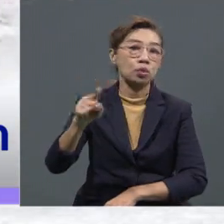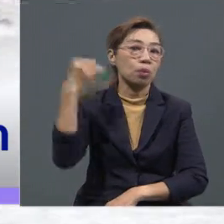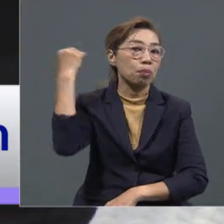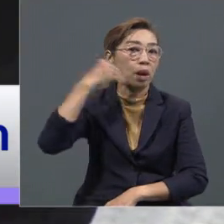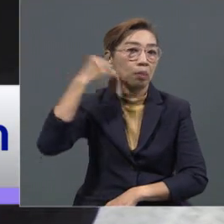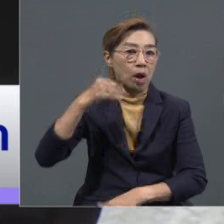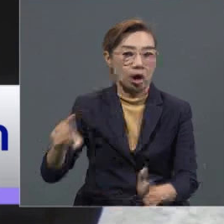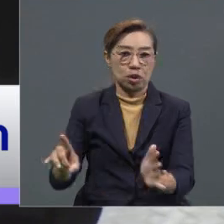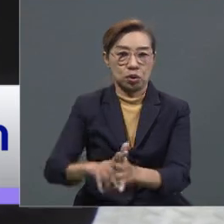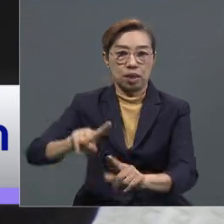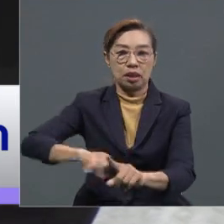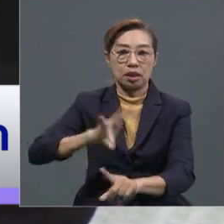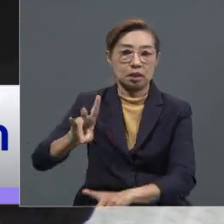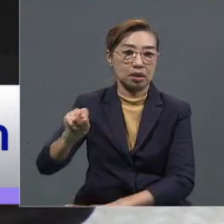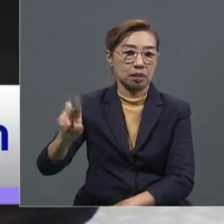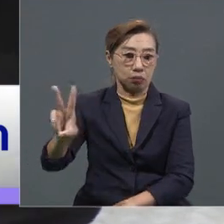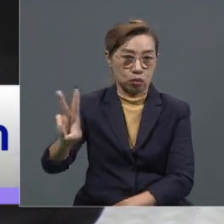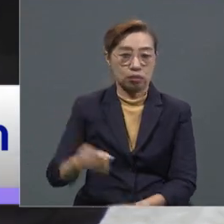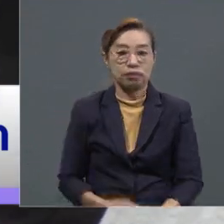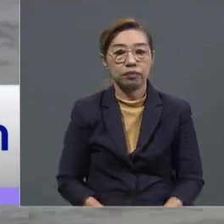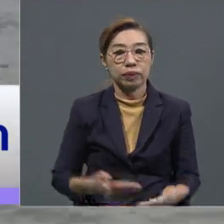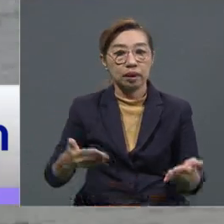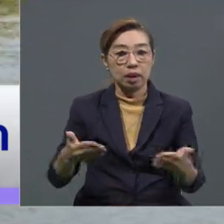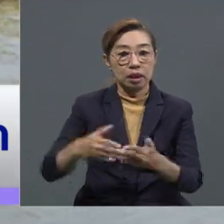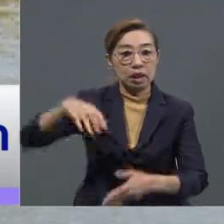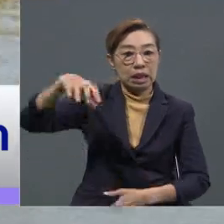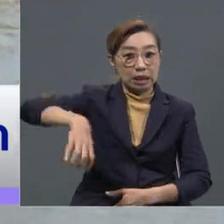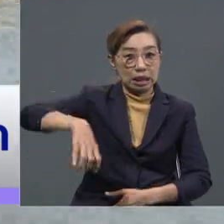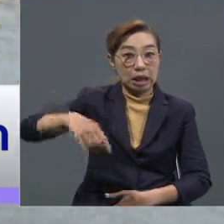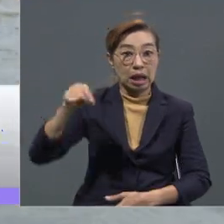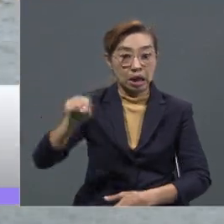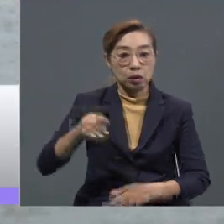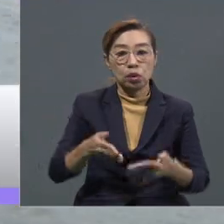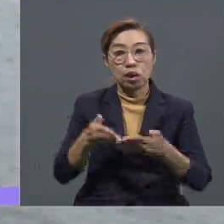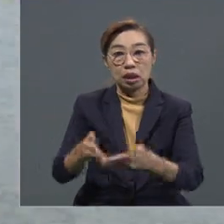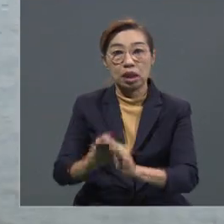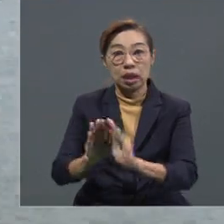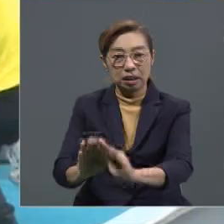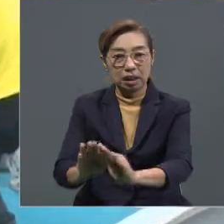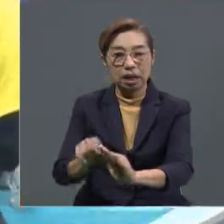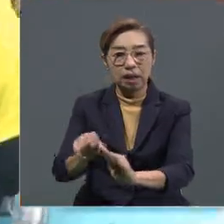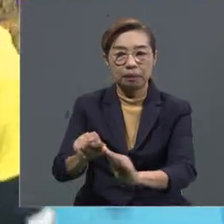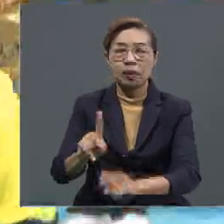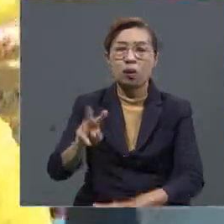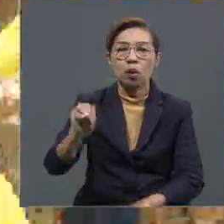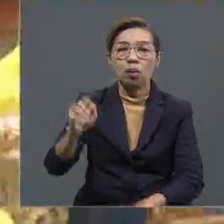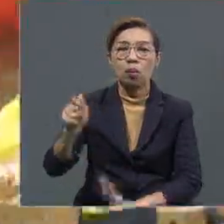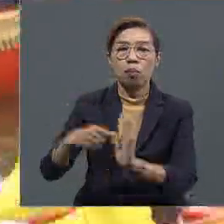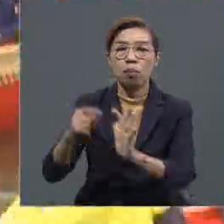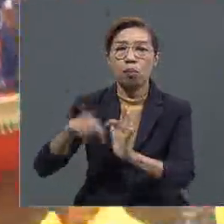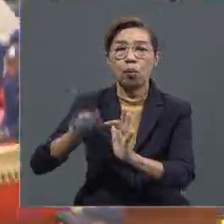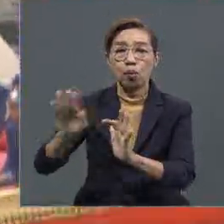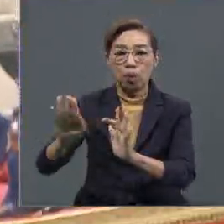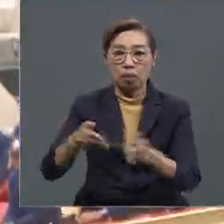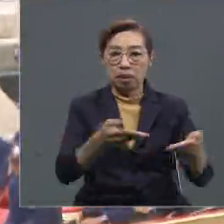26กรกฎาคมนี้ส่วนที่อู่ทหารเรือธนบุรีกรมอู่ทหารเรือนะคะกำลังพลฝีพายเรือพระที่นั่งทั้ง 4ลำ